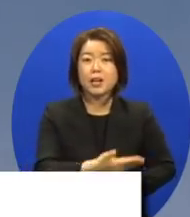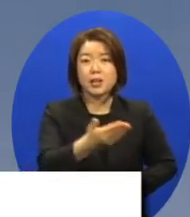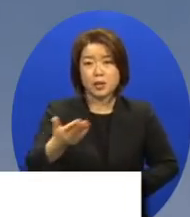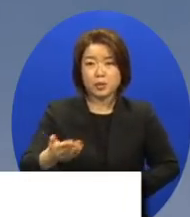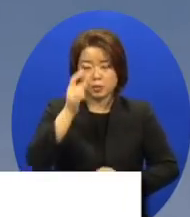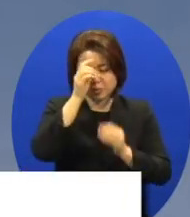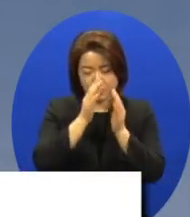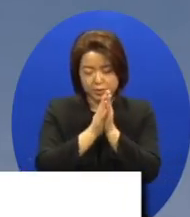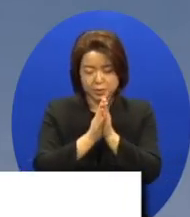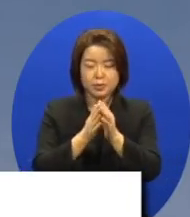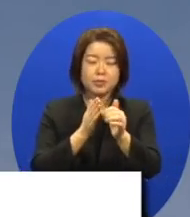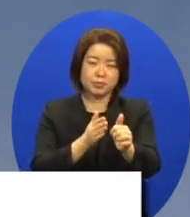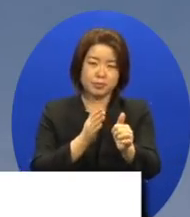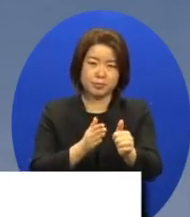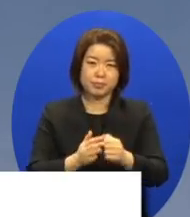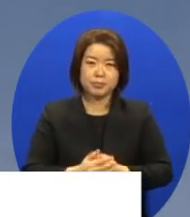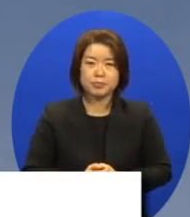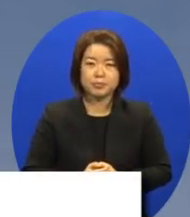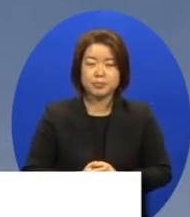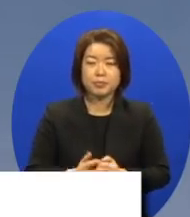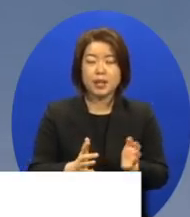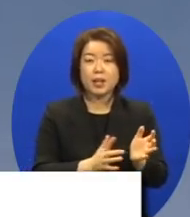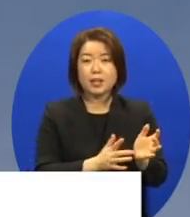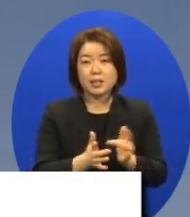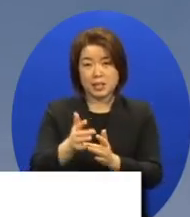기도합시다 예수님